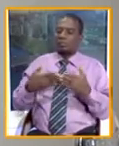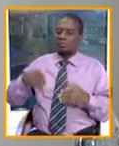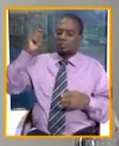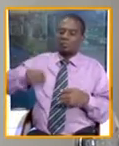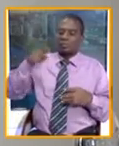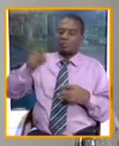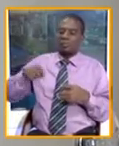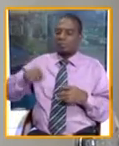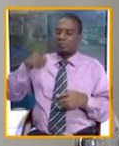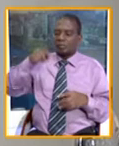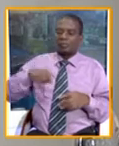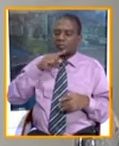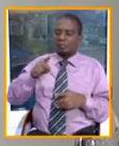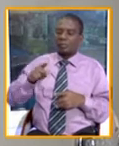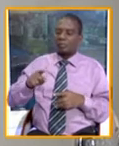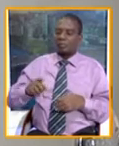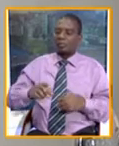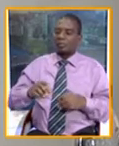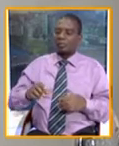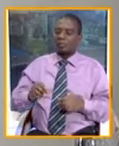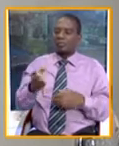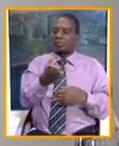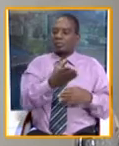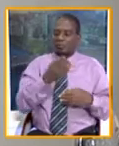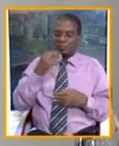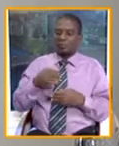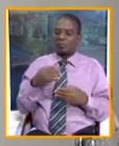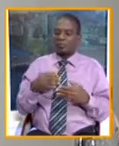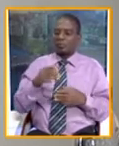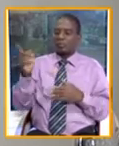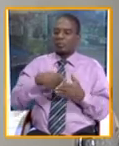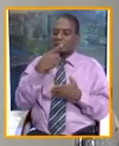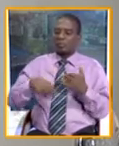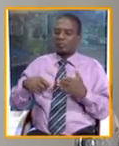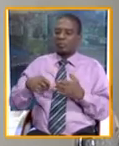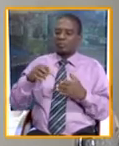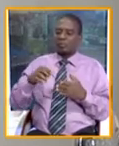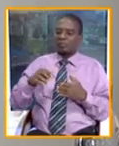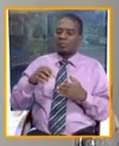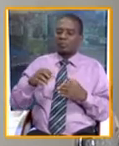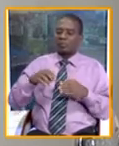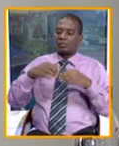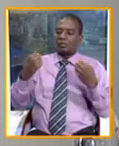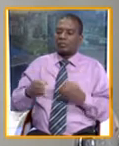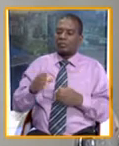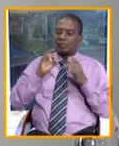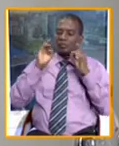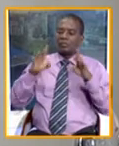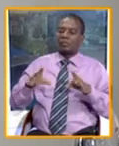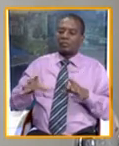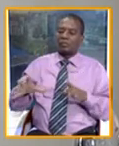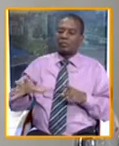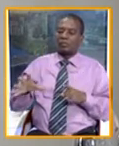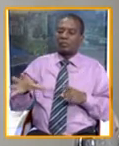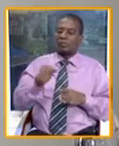nécessaires doivent être mobilisés pour juguler cette pollution au plus vite. Au besoin, la cellule de crise sera obligée de réquisitionner